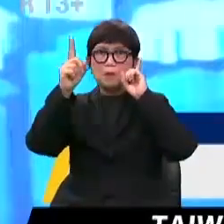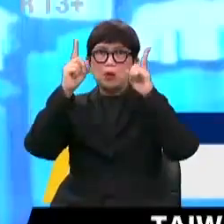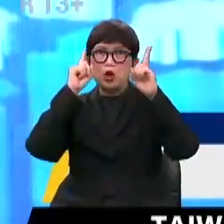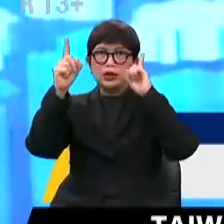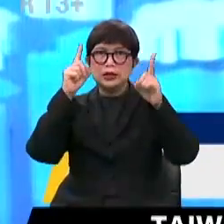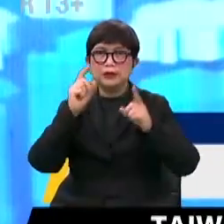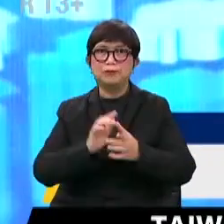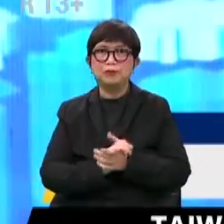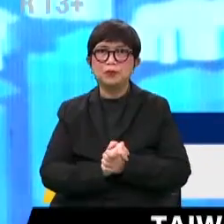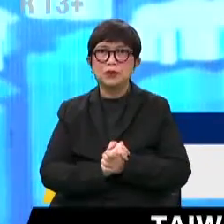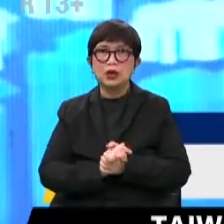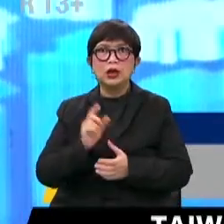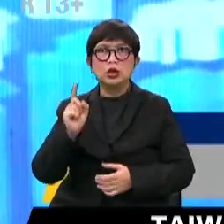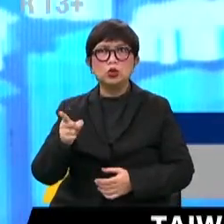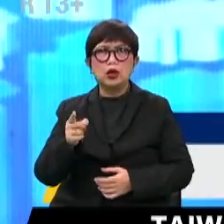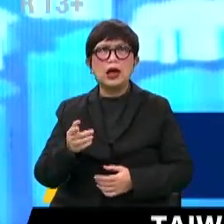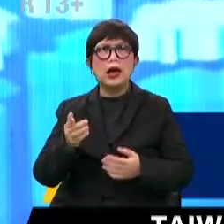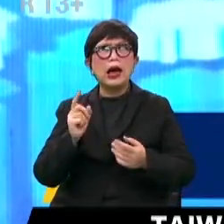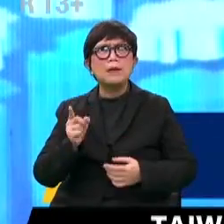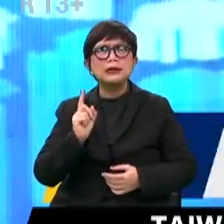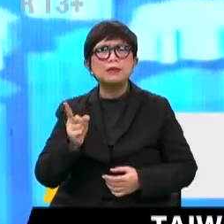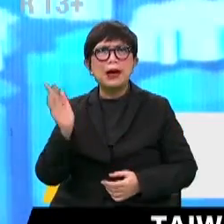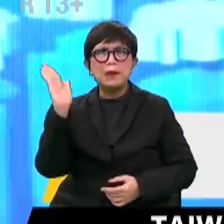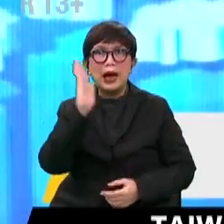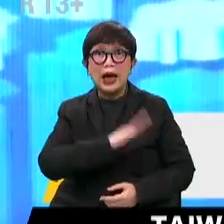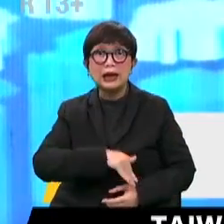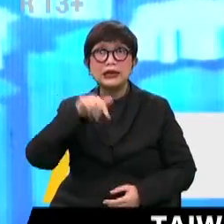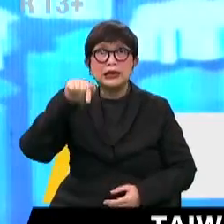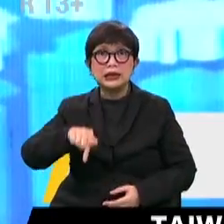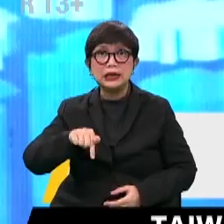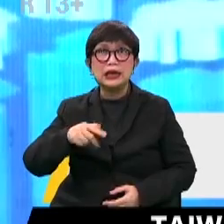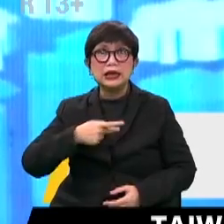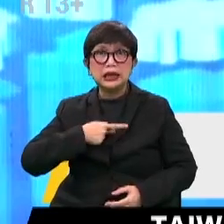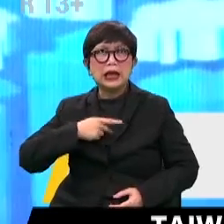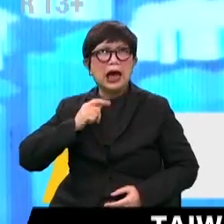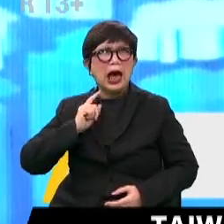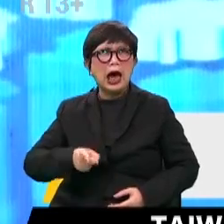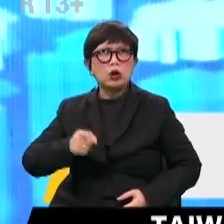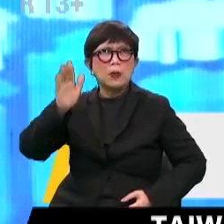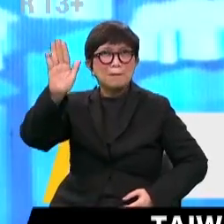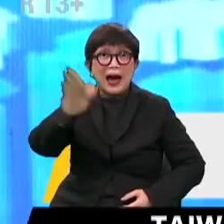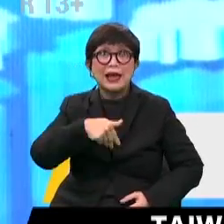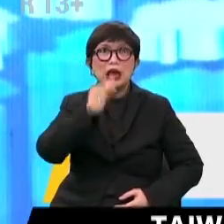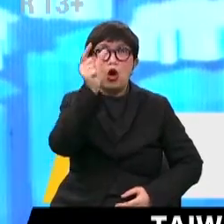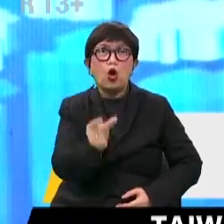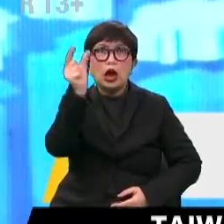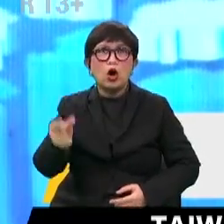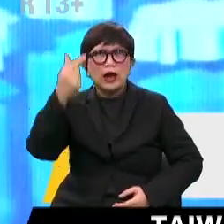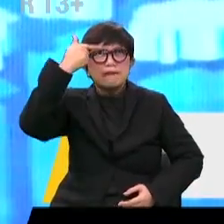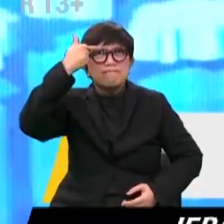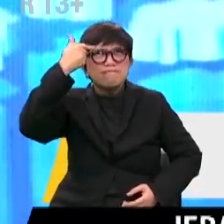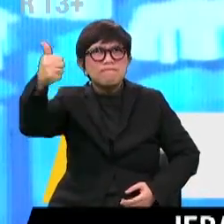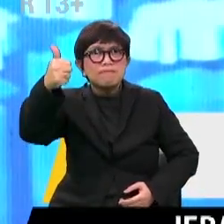dan Itulah sebabnya Mengapa hari ini kita perlu memanggil orang-orang konsisten orang-orang dengan